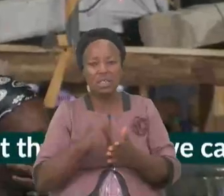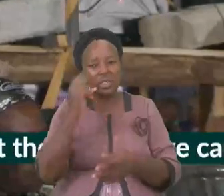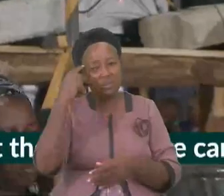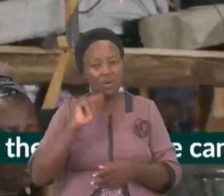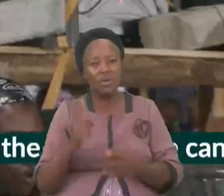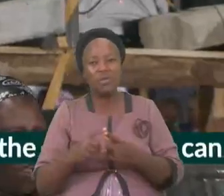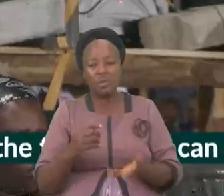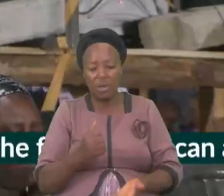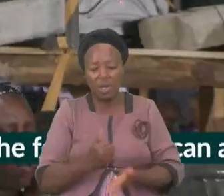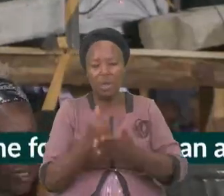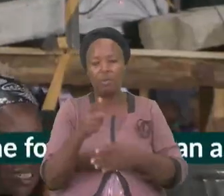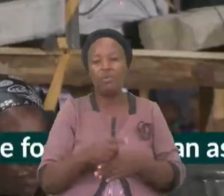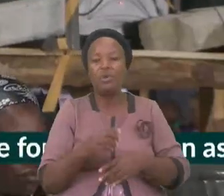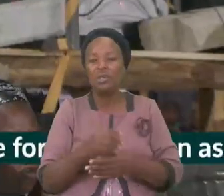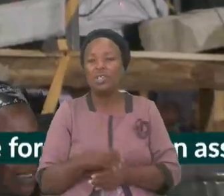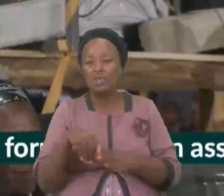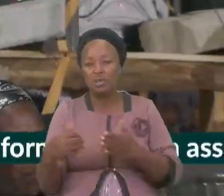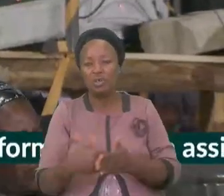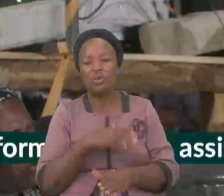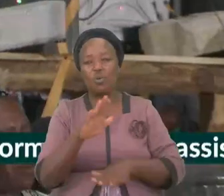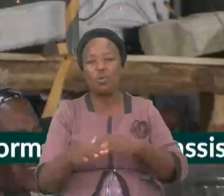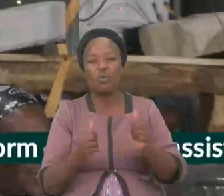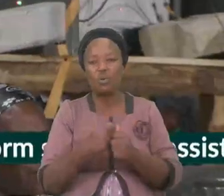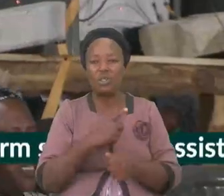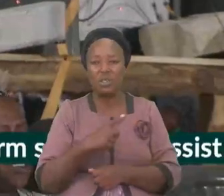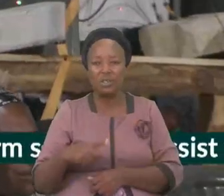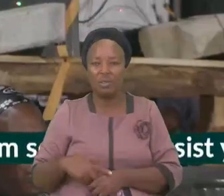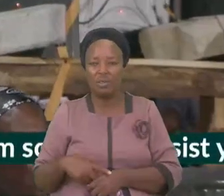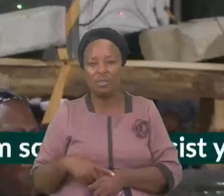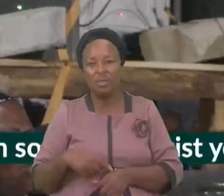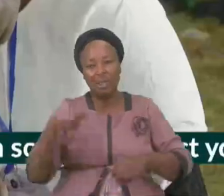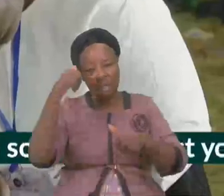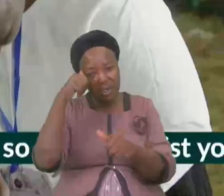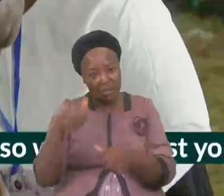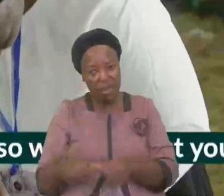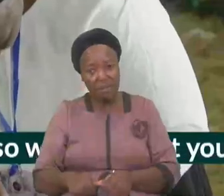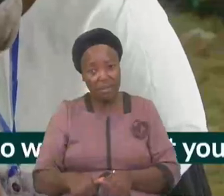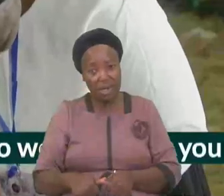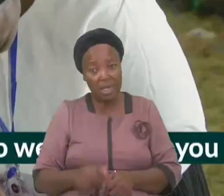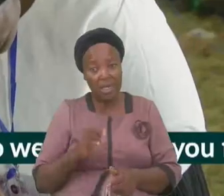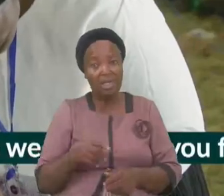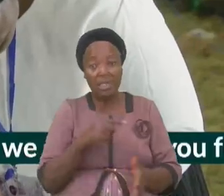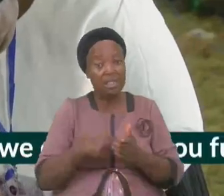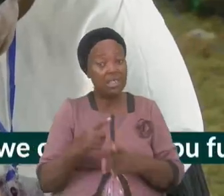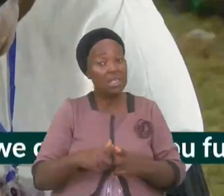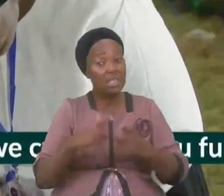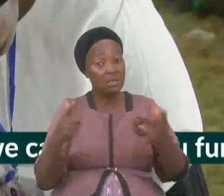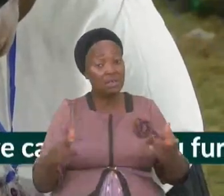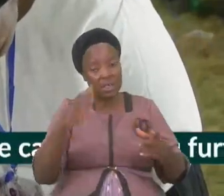Quand vous l'envoyez, ça nous aidera à vous aider dans votre nouvelle marche avec le Seigneur. Vous avez pris une bonne